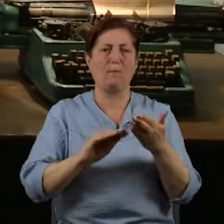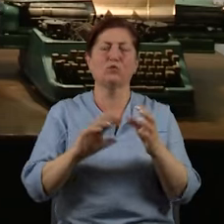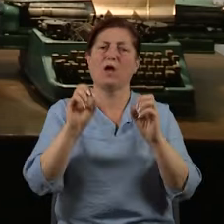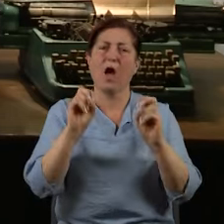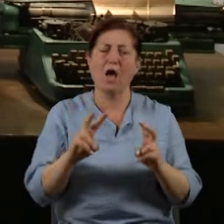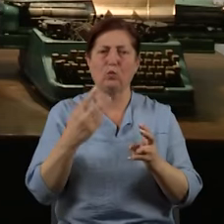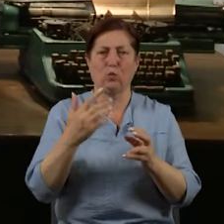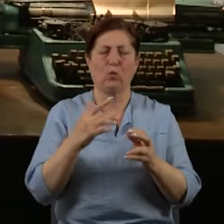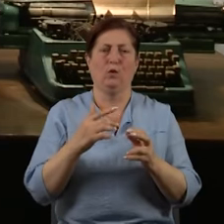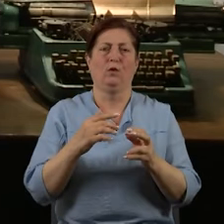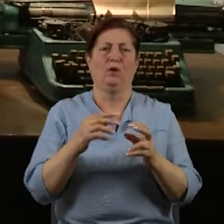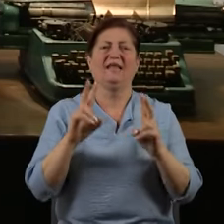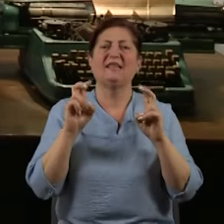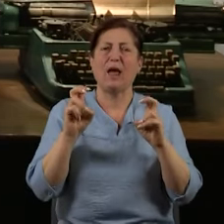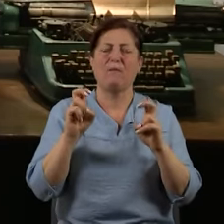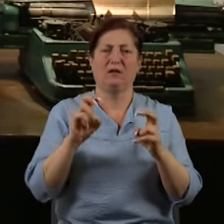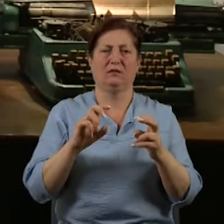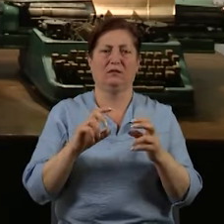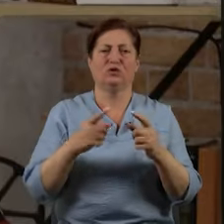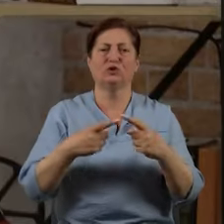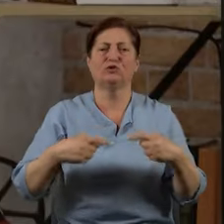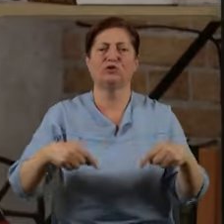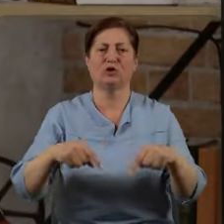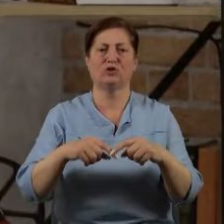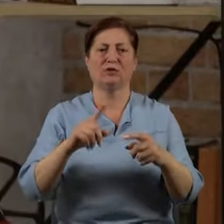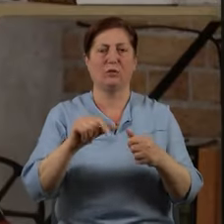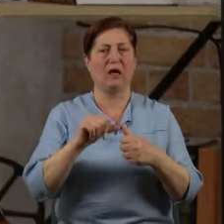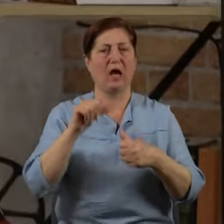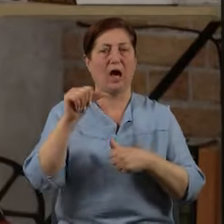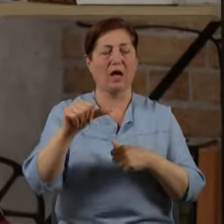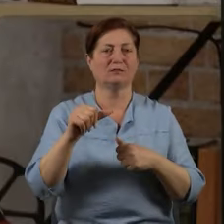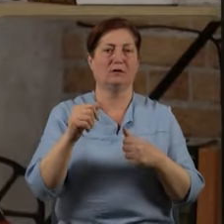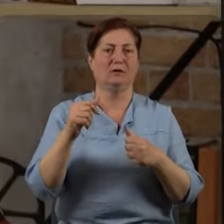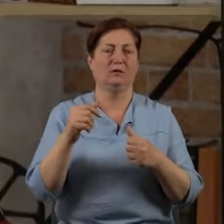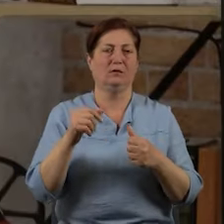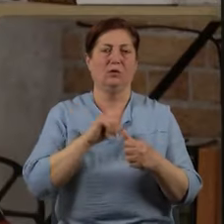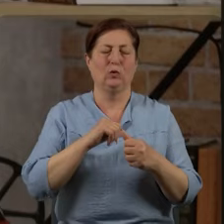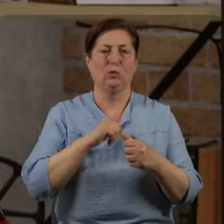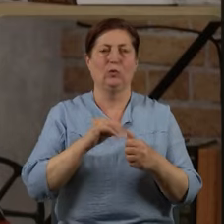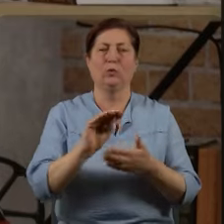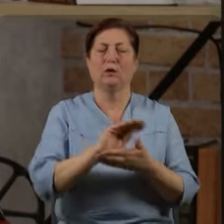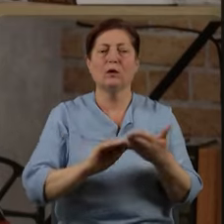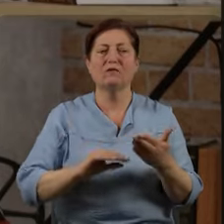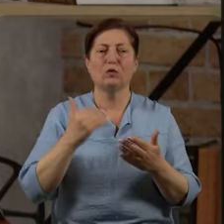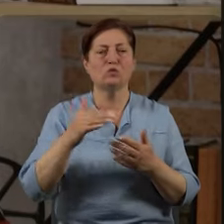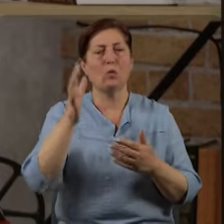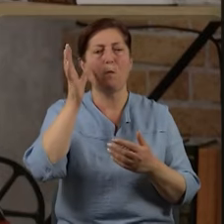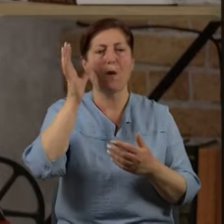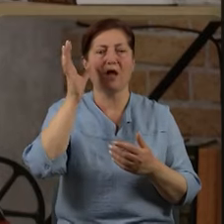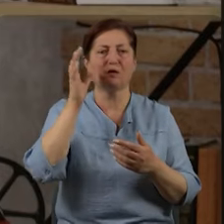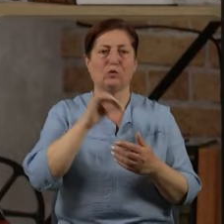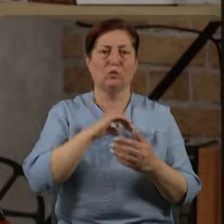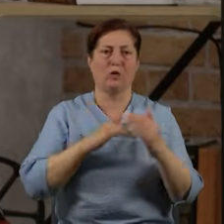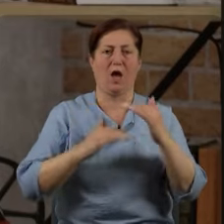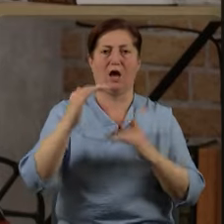թեմատիկ շրջանակ, նրանք անձնական այսպես արձագանքից բացացեցին իսկապես իրավ բանաստեղծության